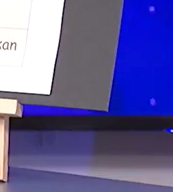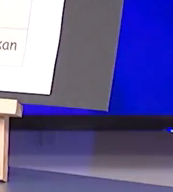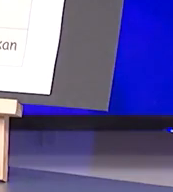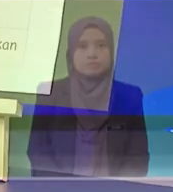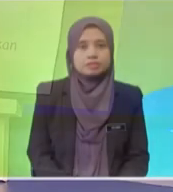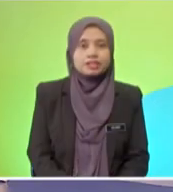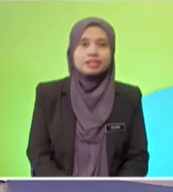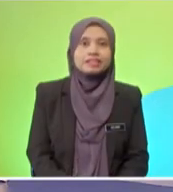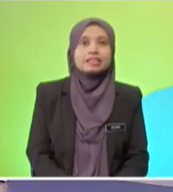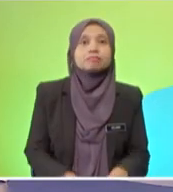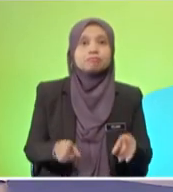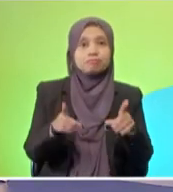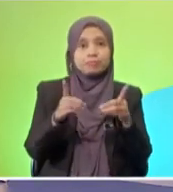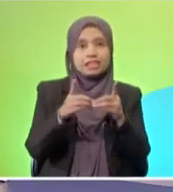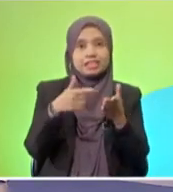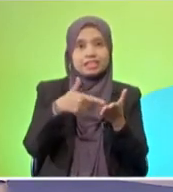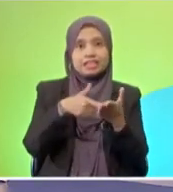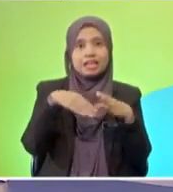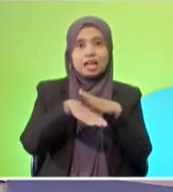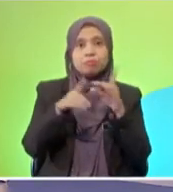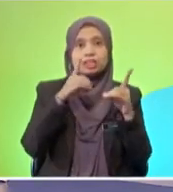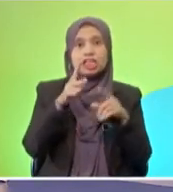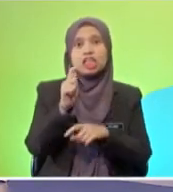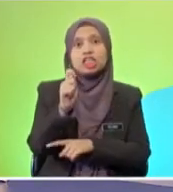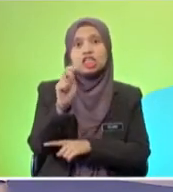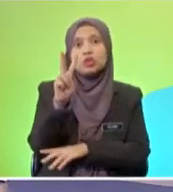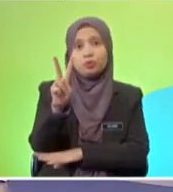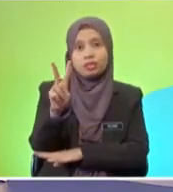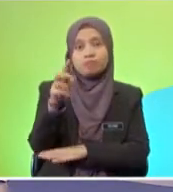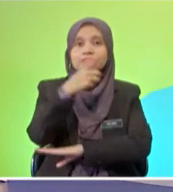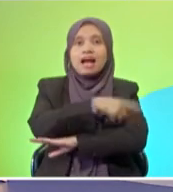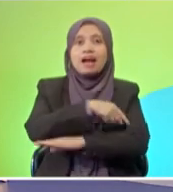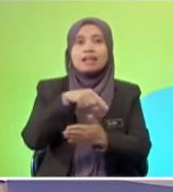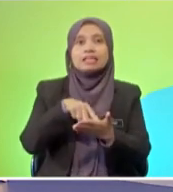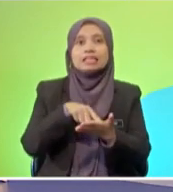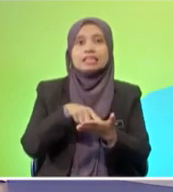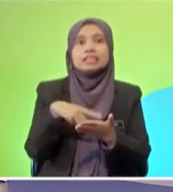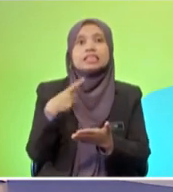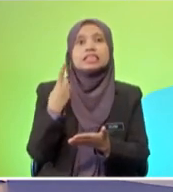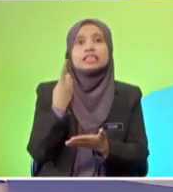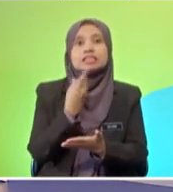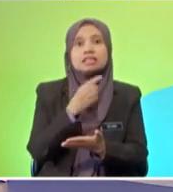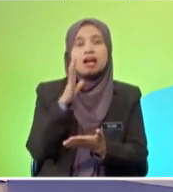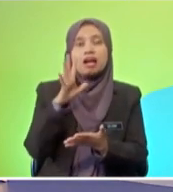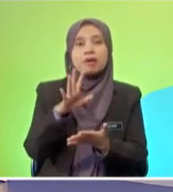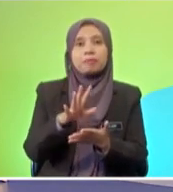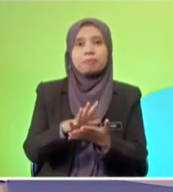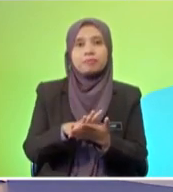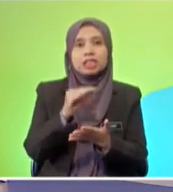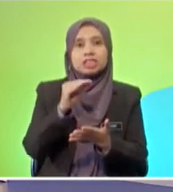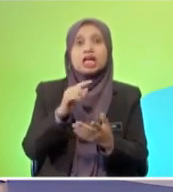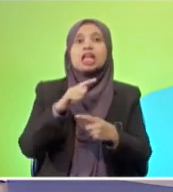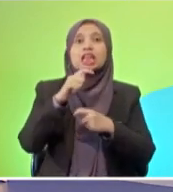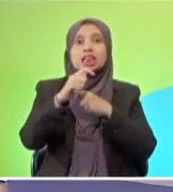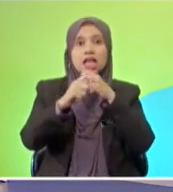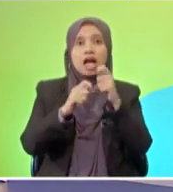masih lagi bersama kami dalam titik-titik PM dan hari ini sebenarnya kita khususkan untuk murid-murid yang berada di tahap